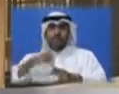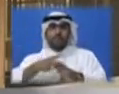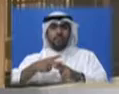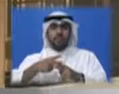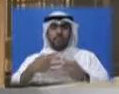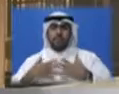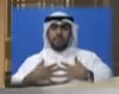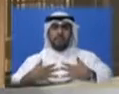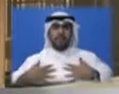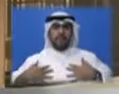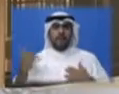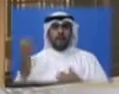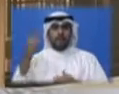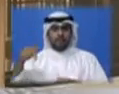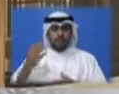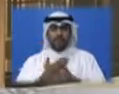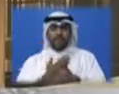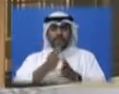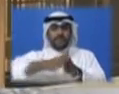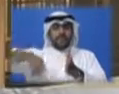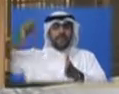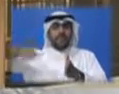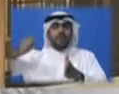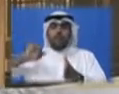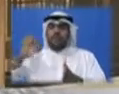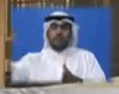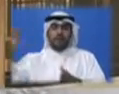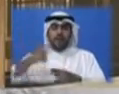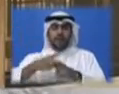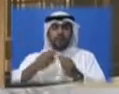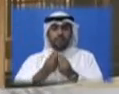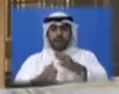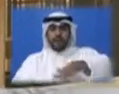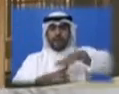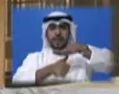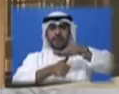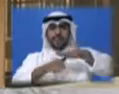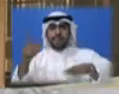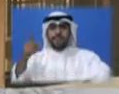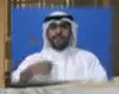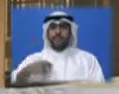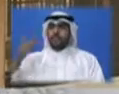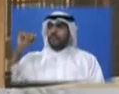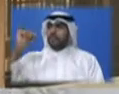لأن الإخوة في مجلس الأمة الكويتي وعلى رأسهم رئيس مجلس الأمة